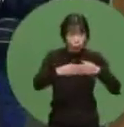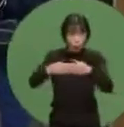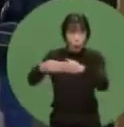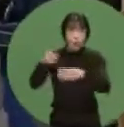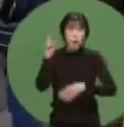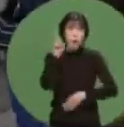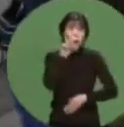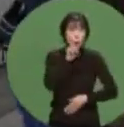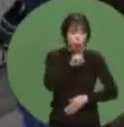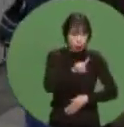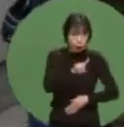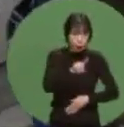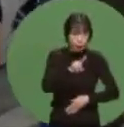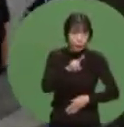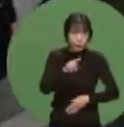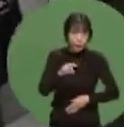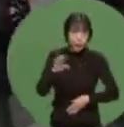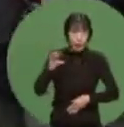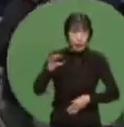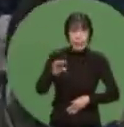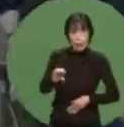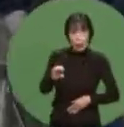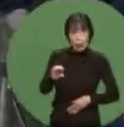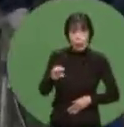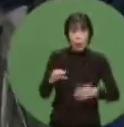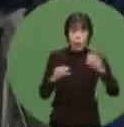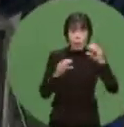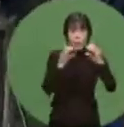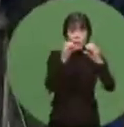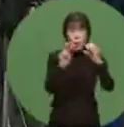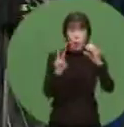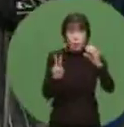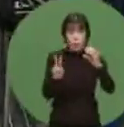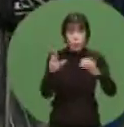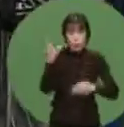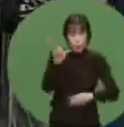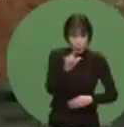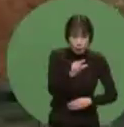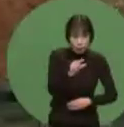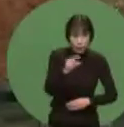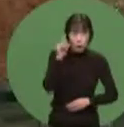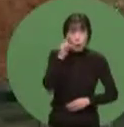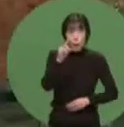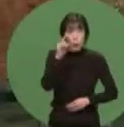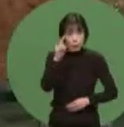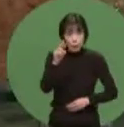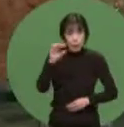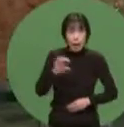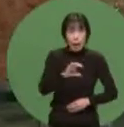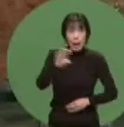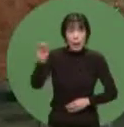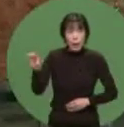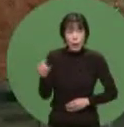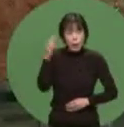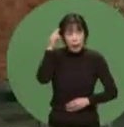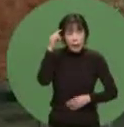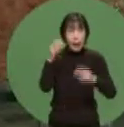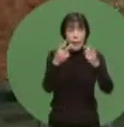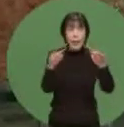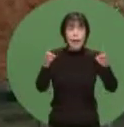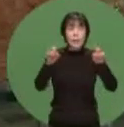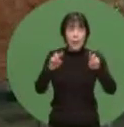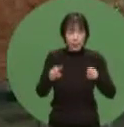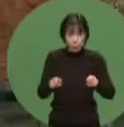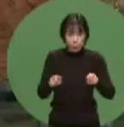ズに、そして自動車による CO2 排出を抑える試みなど、エコにこだわったイベントとなりました。